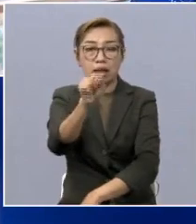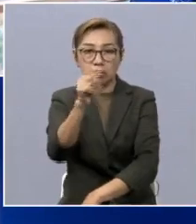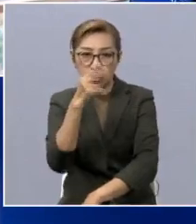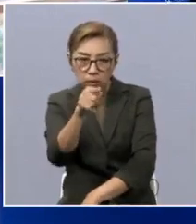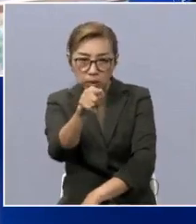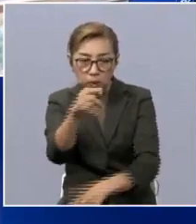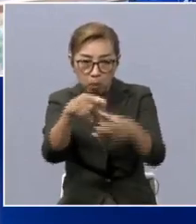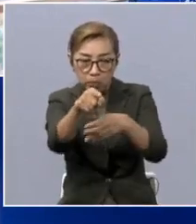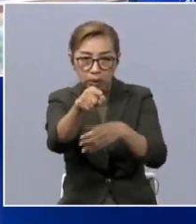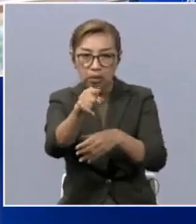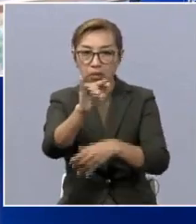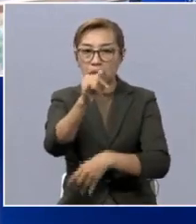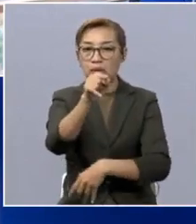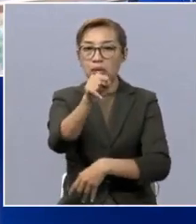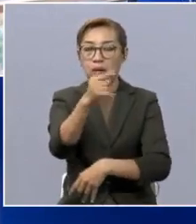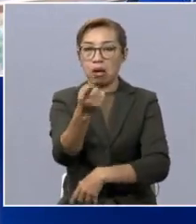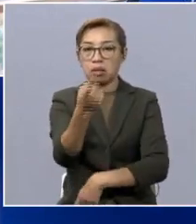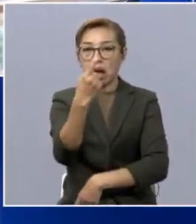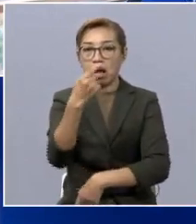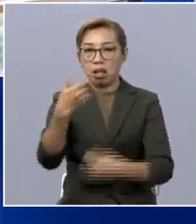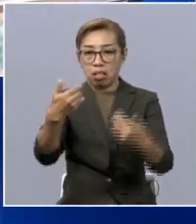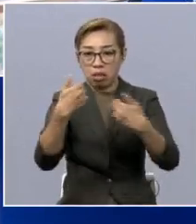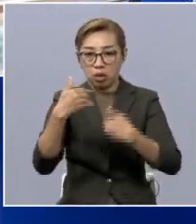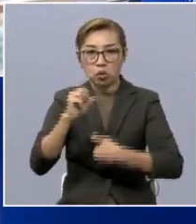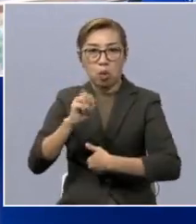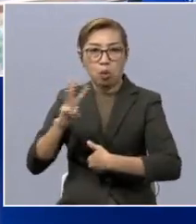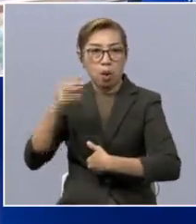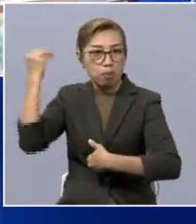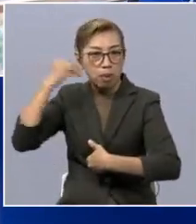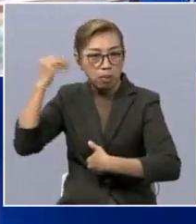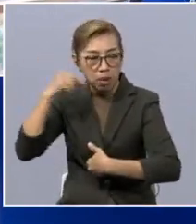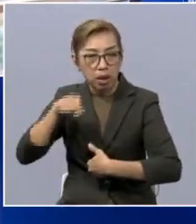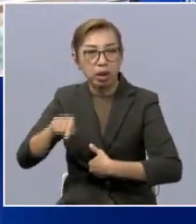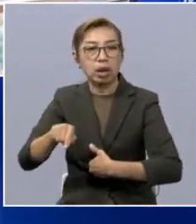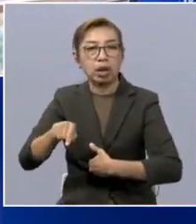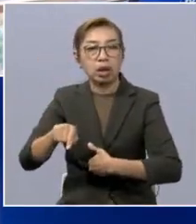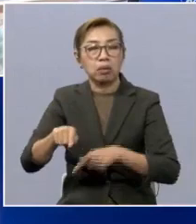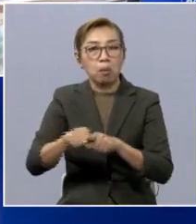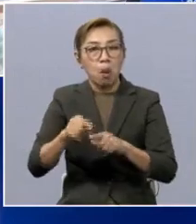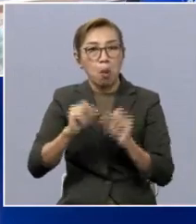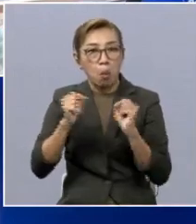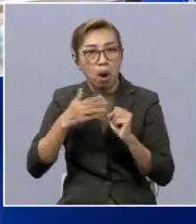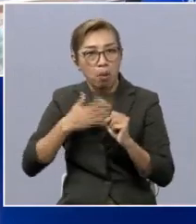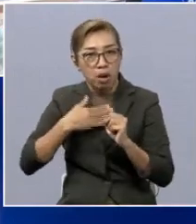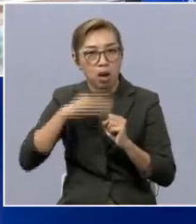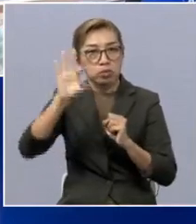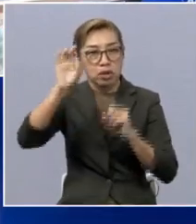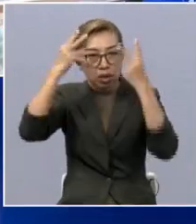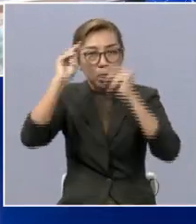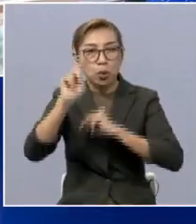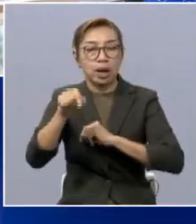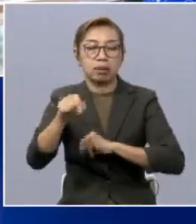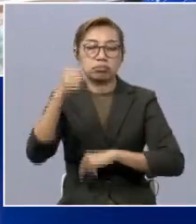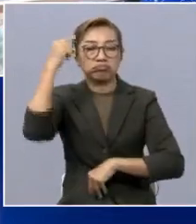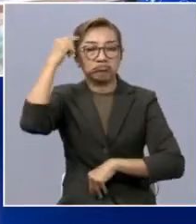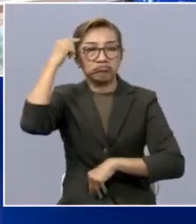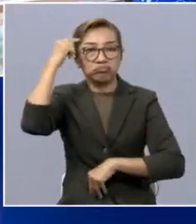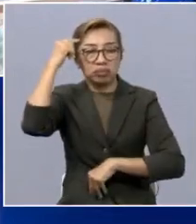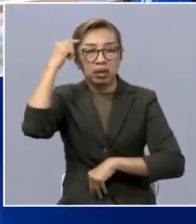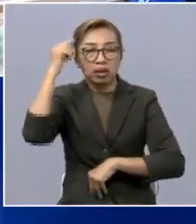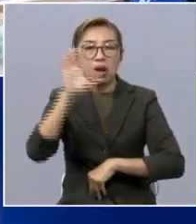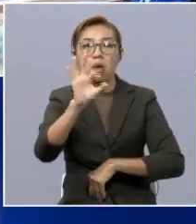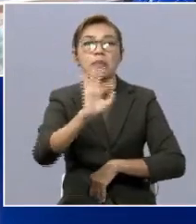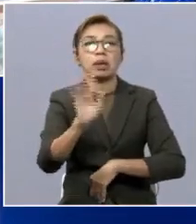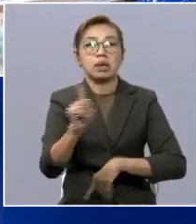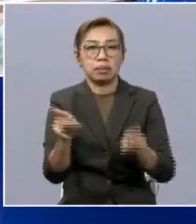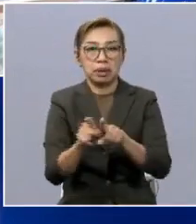รุนแรงกลัวสว.ใช้สิทธิ์เลือกนายกครั้งต่อไปจะไปเลือกได้ยังไงแต่มั่นใจว่าพรรคเพื่อไทยจะไม่ได้แลนสไล